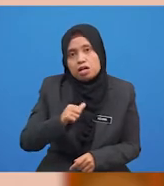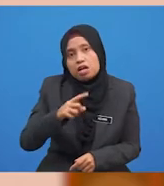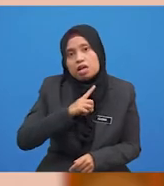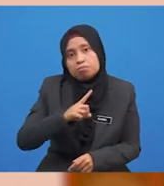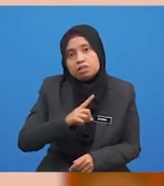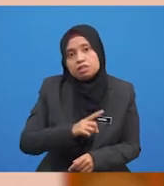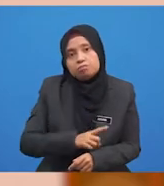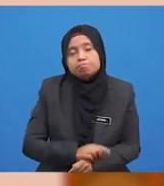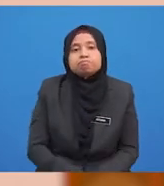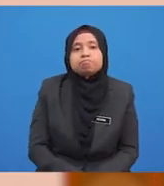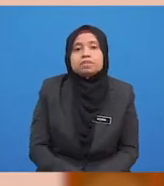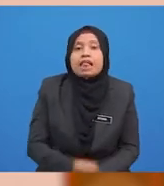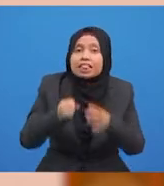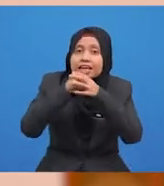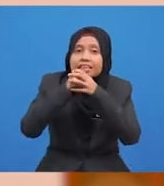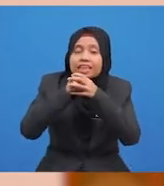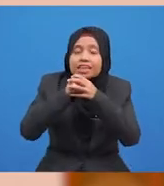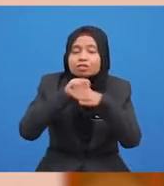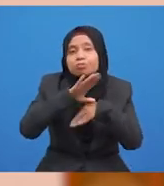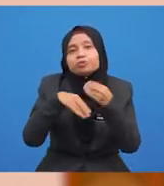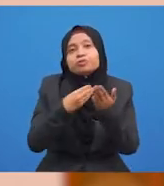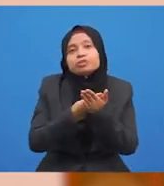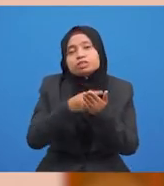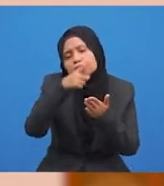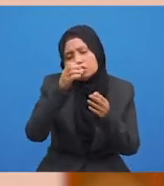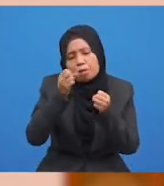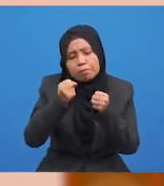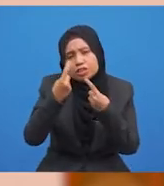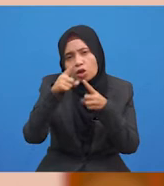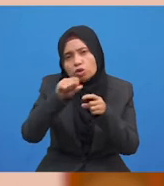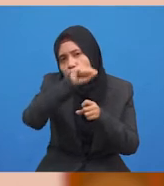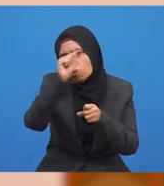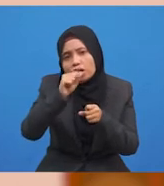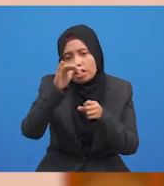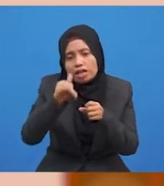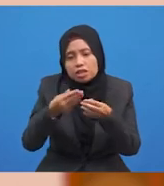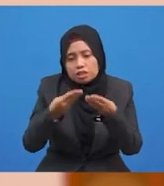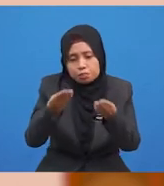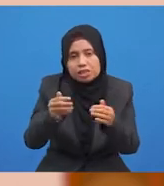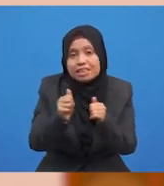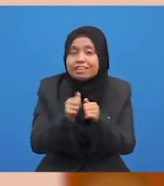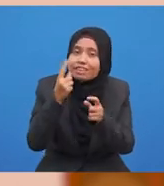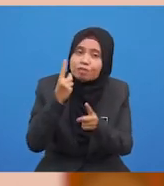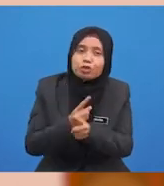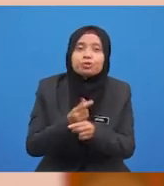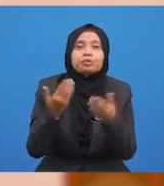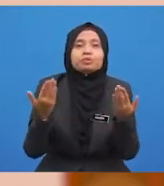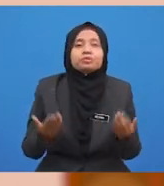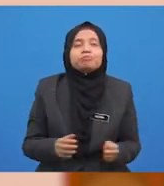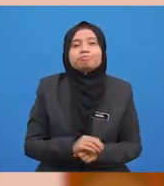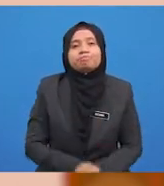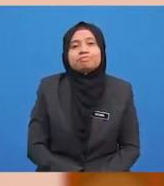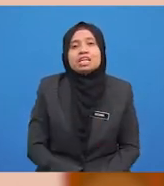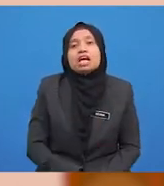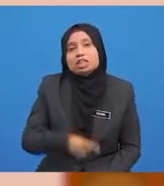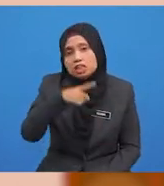Tahniah cikgu ucapkan kepada murid-murid yang berjaya menjawab soalan yang diberikan dengan betul.